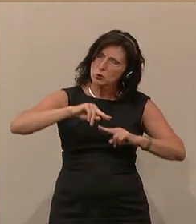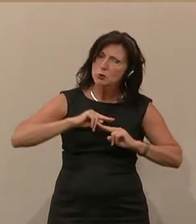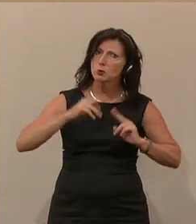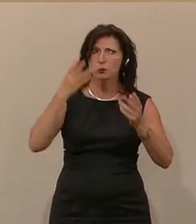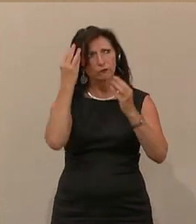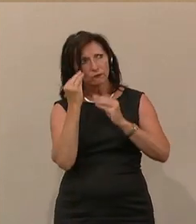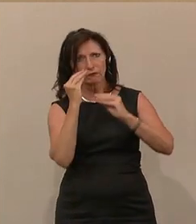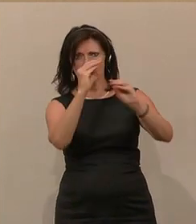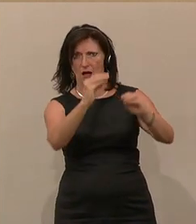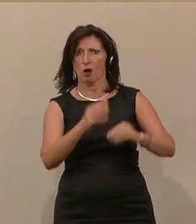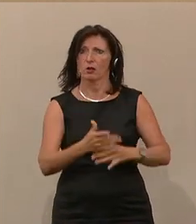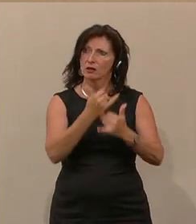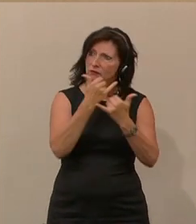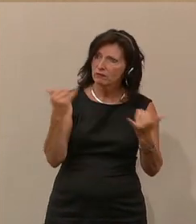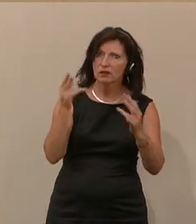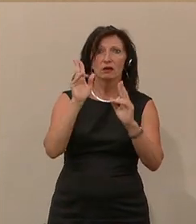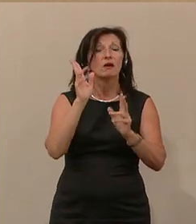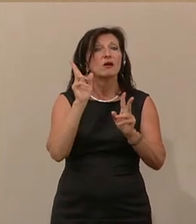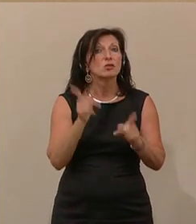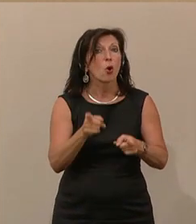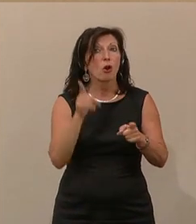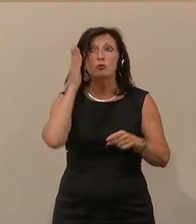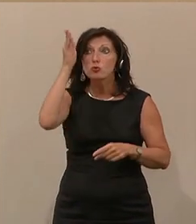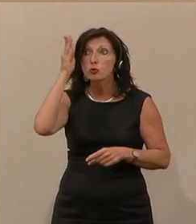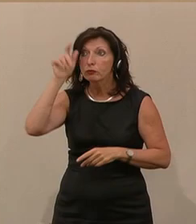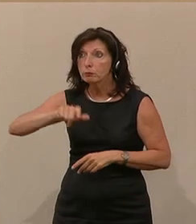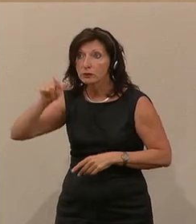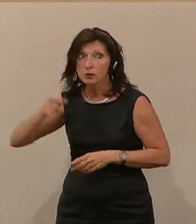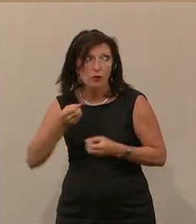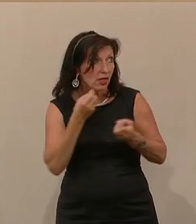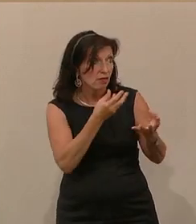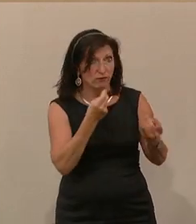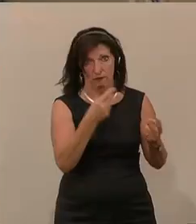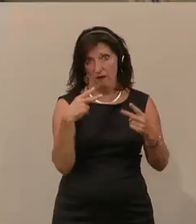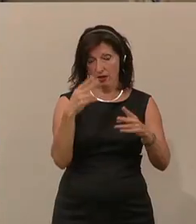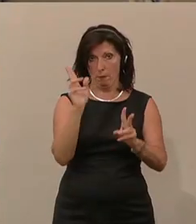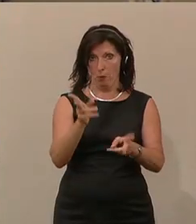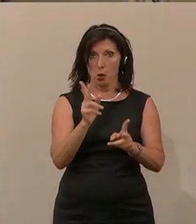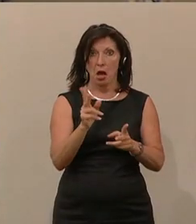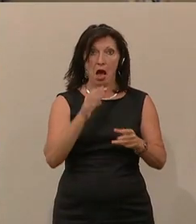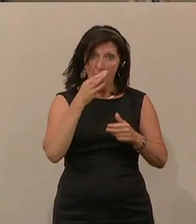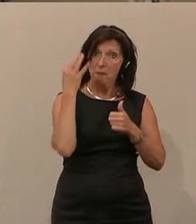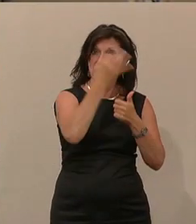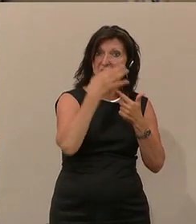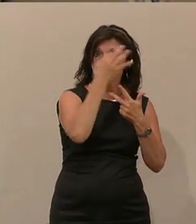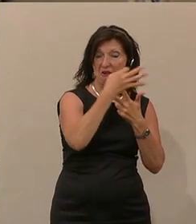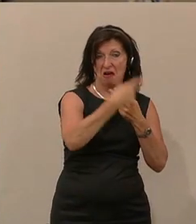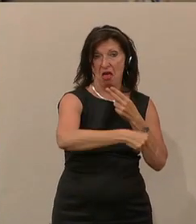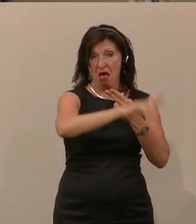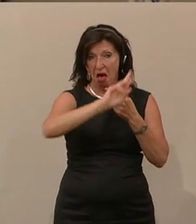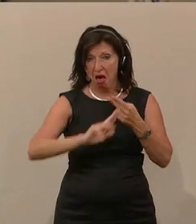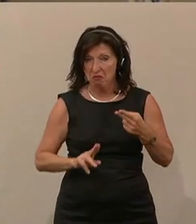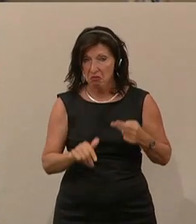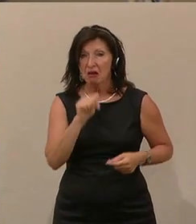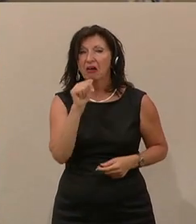von informanten bekommt auf all diese fragen haben wir keine antwort bekommen oder zumindest eine sehr unzureichende antwort